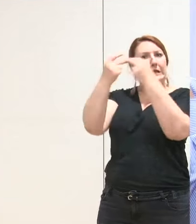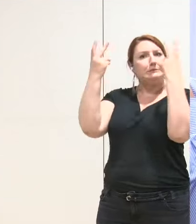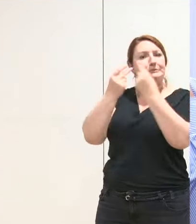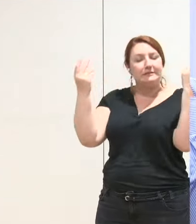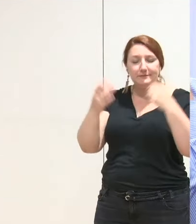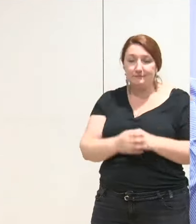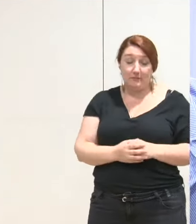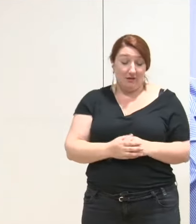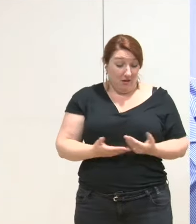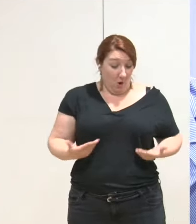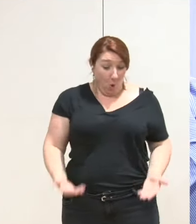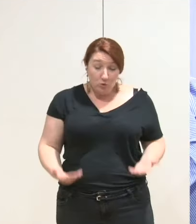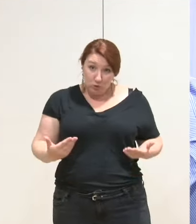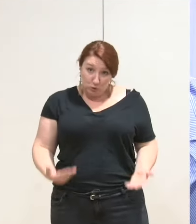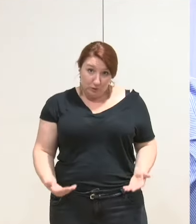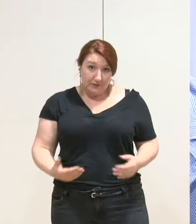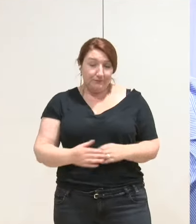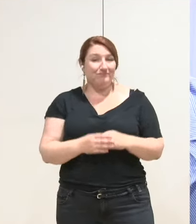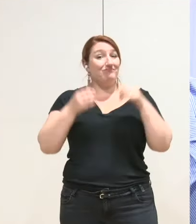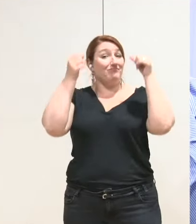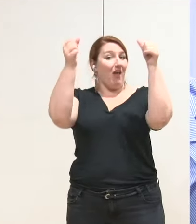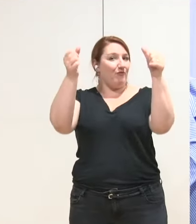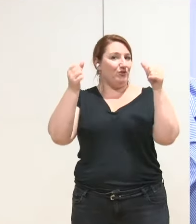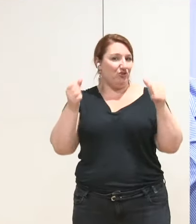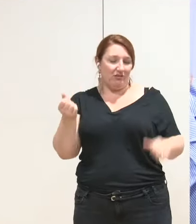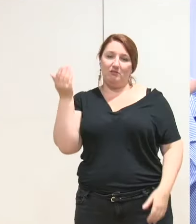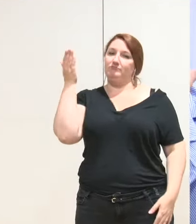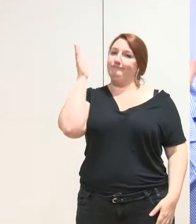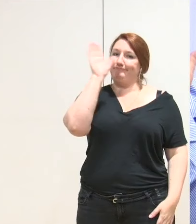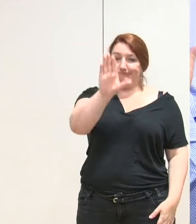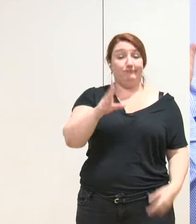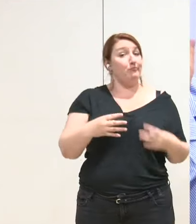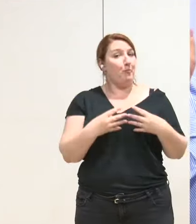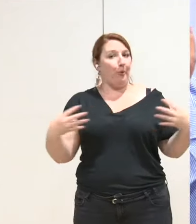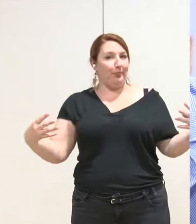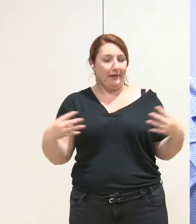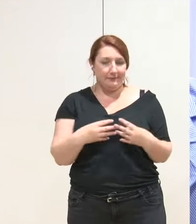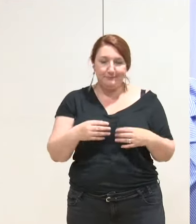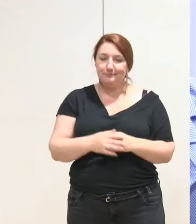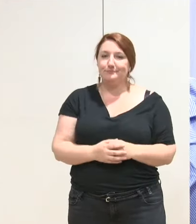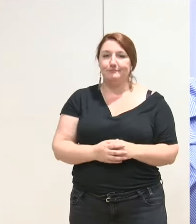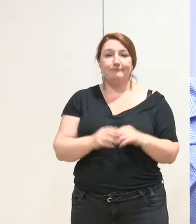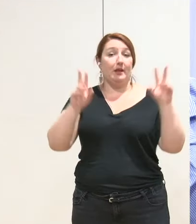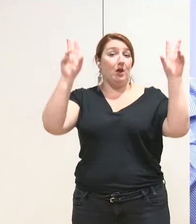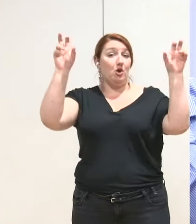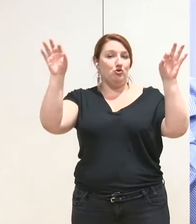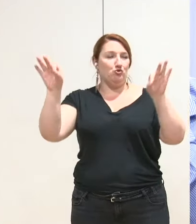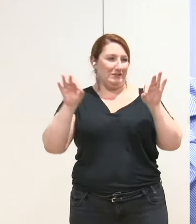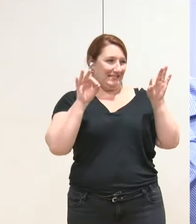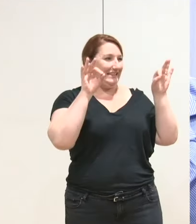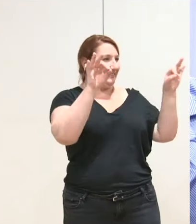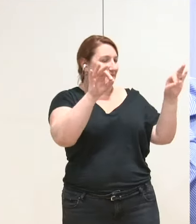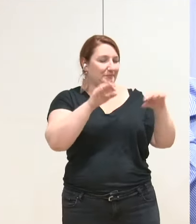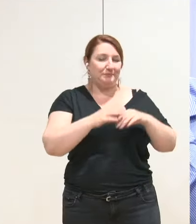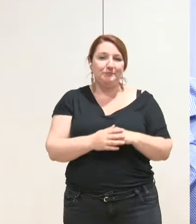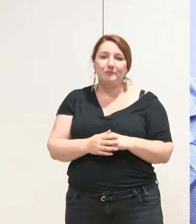aujourd'hui droit à une affichette à poser devant le portail indiquant je cite à